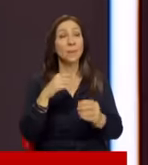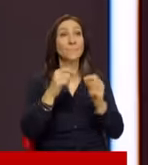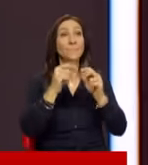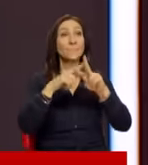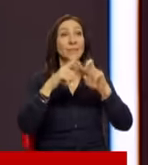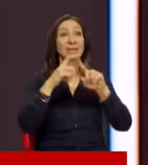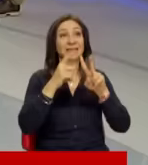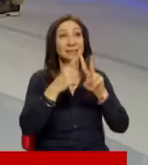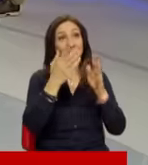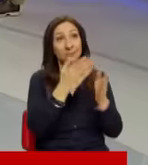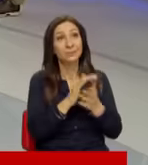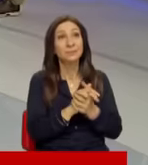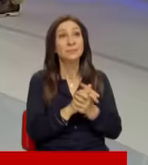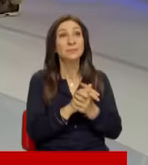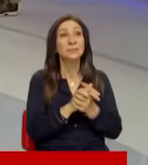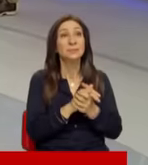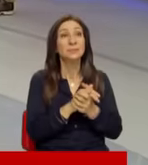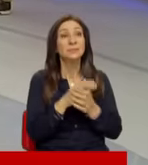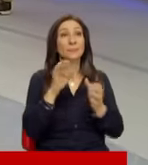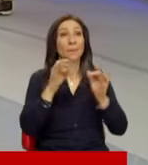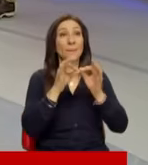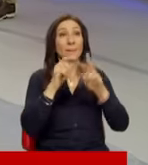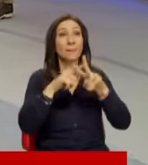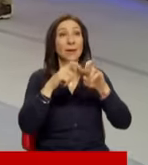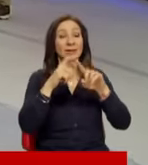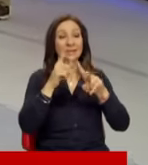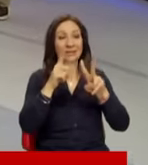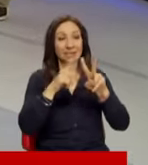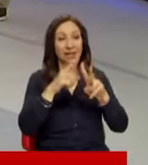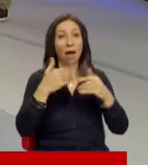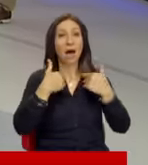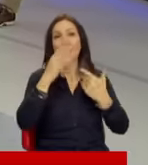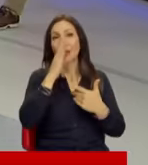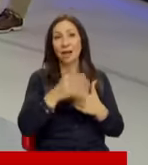geldi. Buyurun. Şimdi Bartın Adalet Bakanı'nın